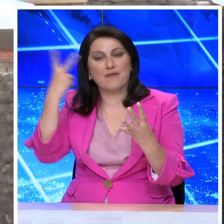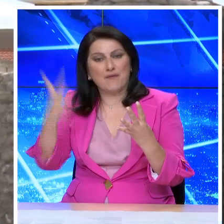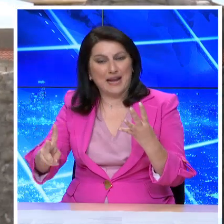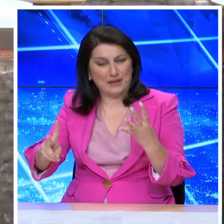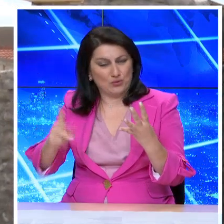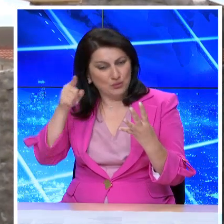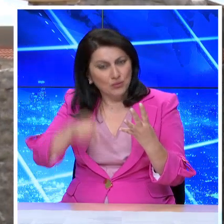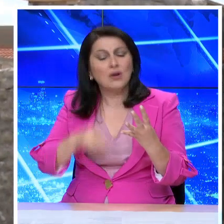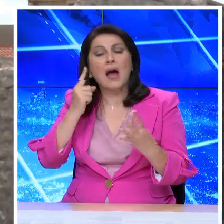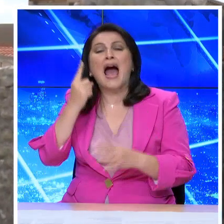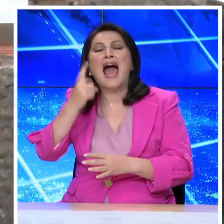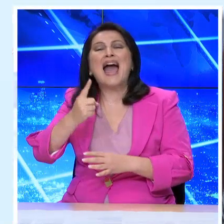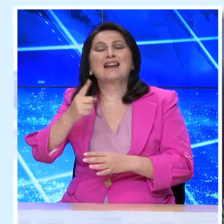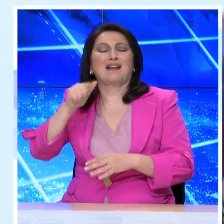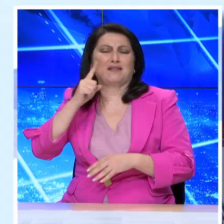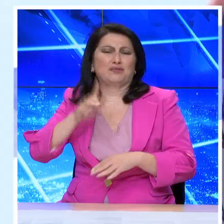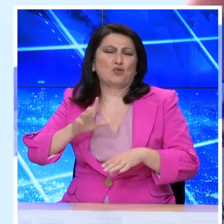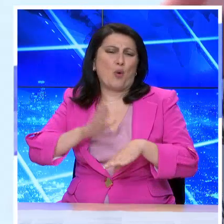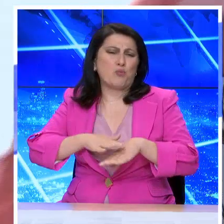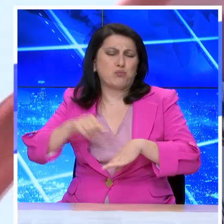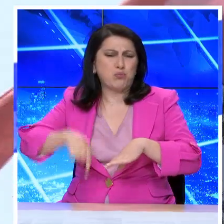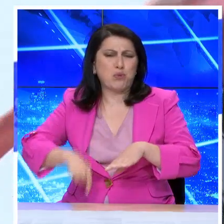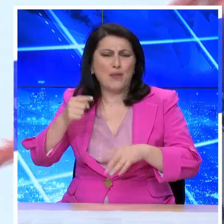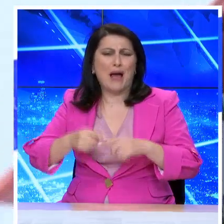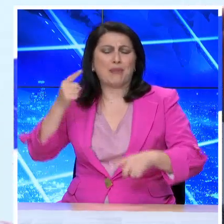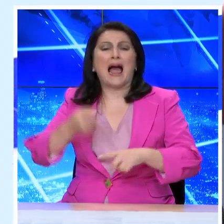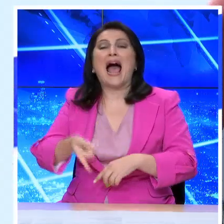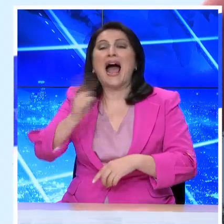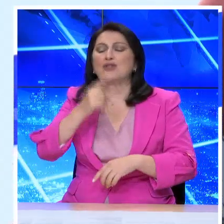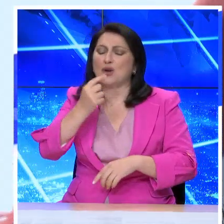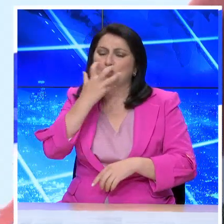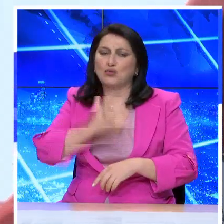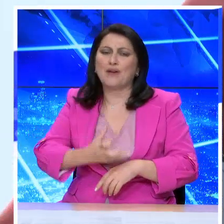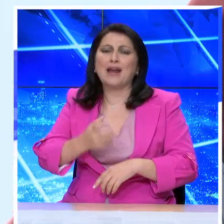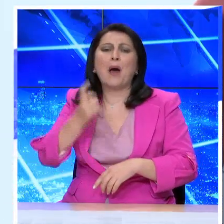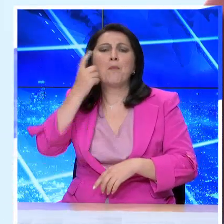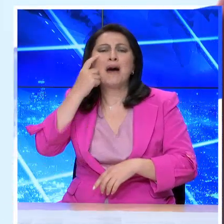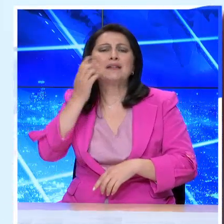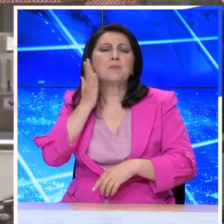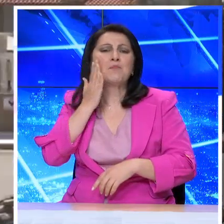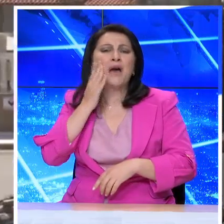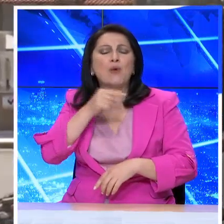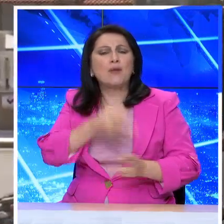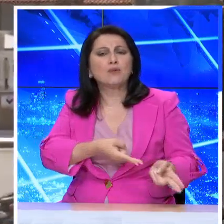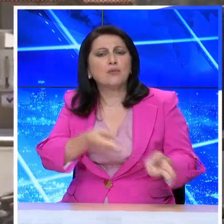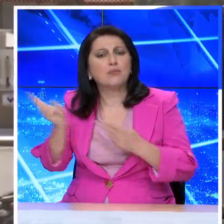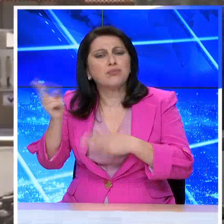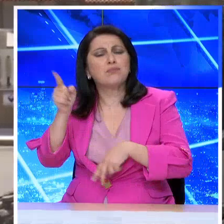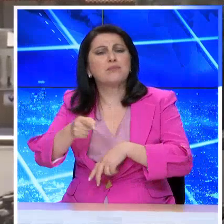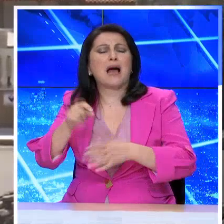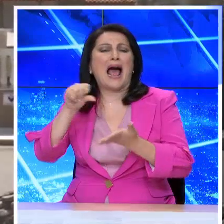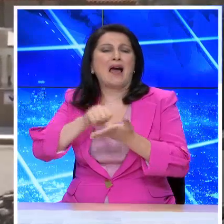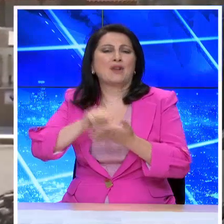τραυματιστεί. Ο ένας στο πόδι και ένας λίγο πιο σοβαρά στο μάτι και στο μάγουλο. Και μάλιστα έχει μεταφερθεί στο νοσοκομείο, στο Γενικό Κρατικό Αθηνών, προκειμένου να υποβληθεί